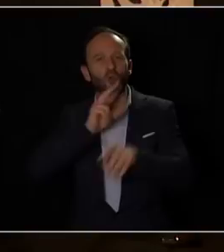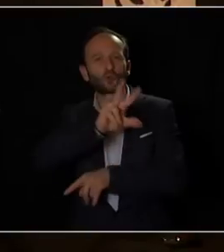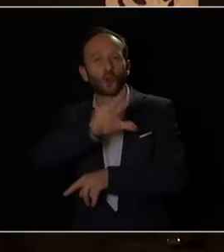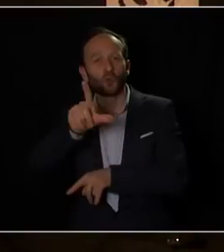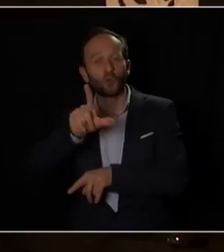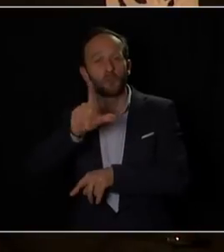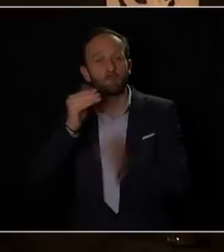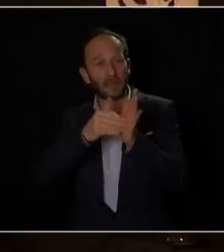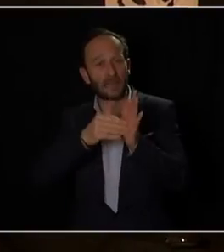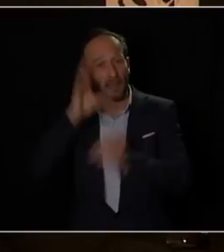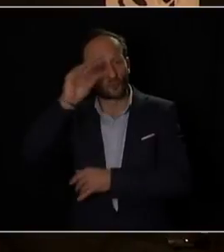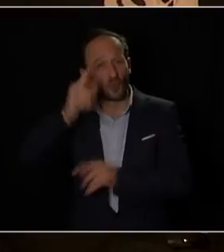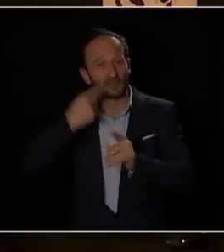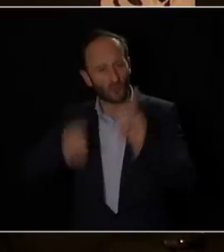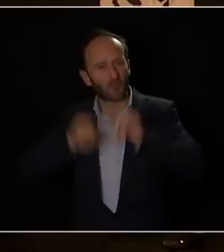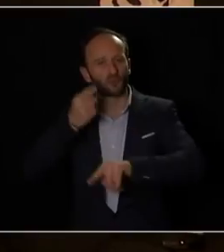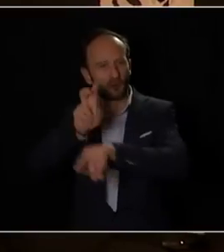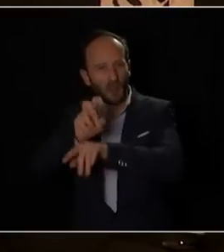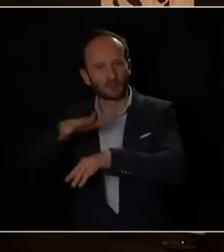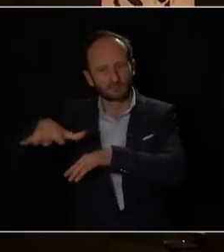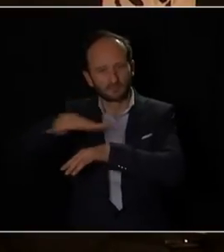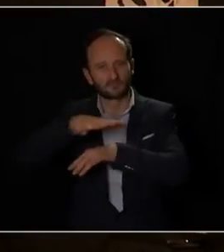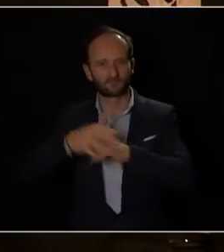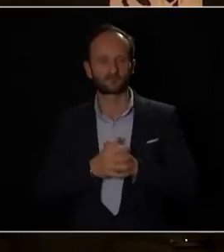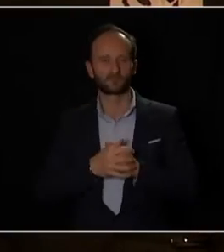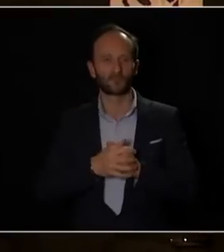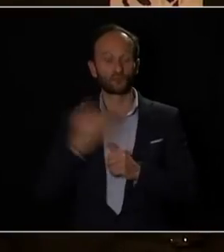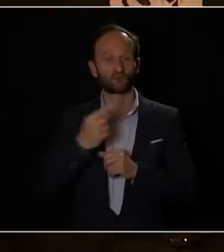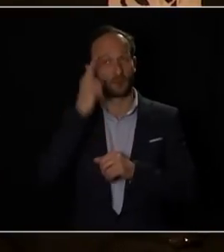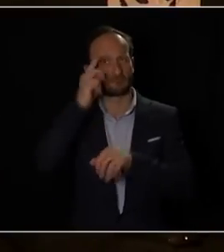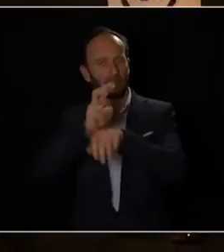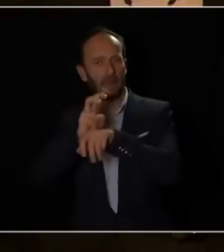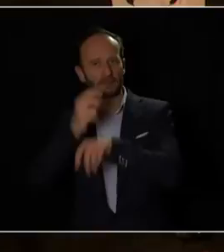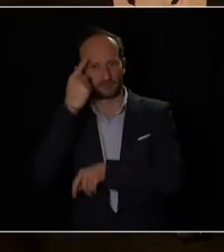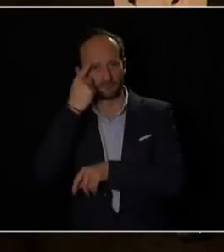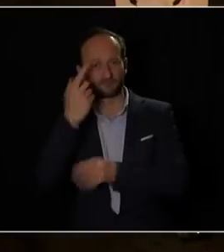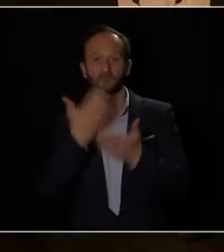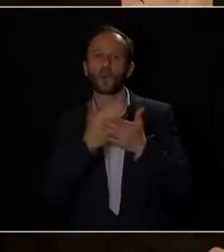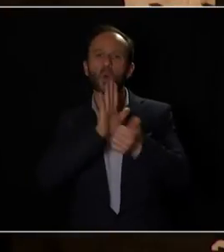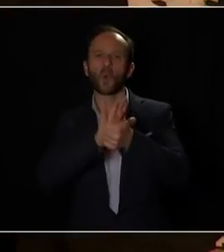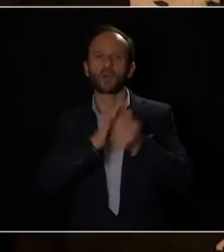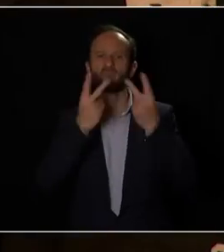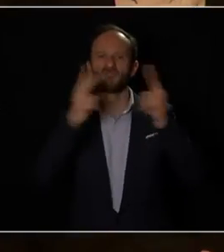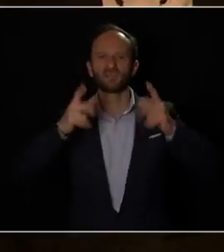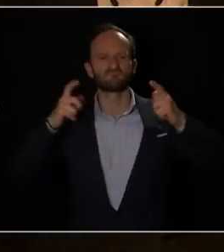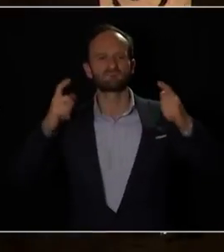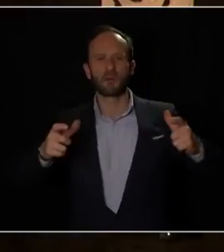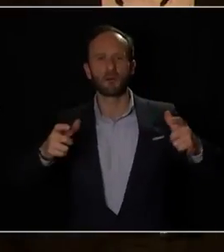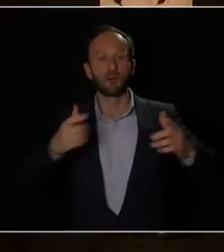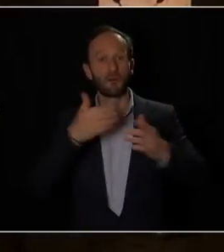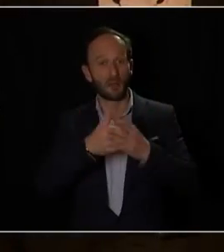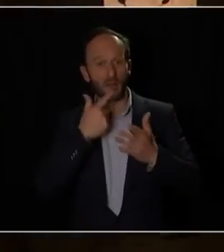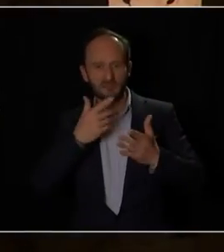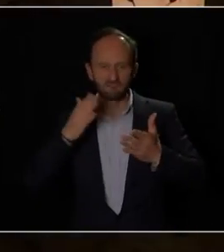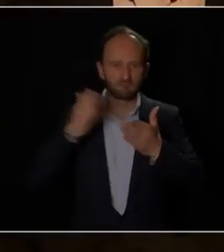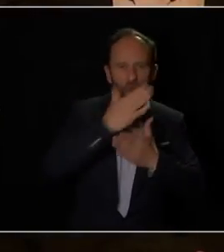étudiants à Dijon. Gardons toujours à l'esprit que le rôle d'une métropole est à travers ses grands projets, à travers ses